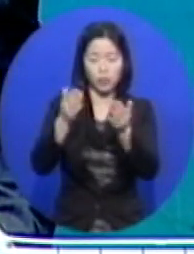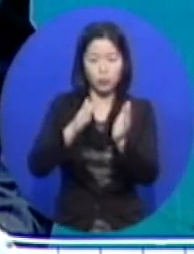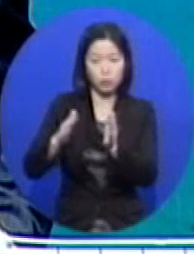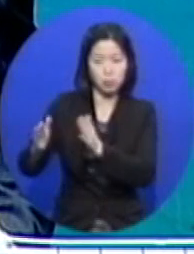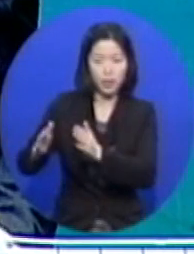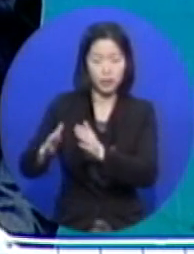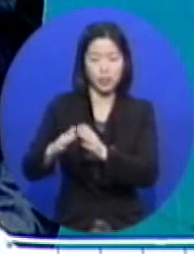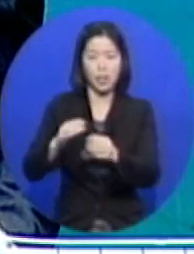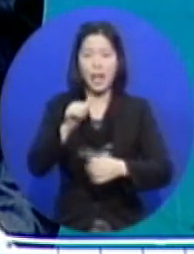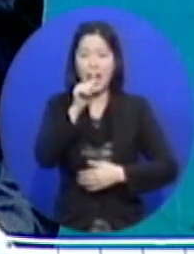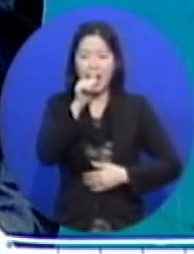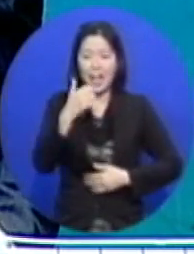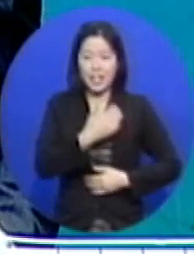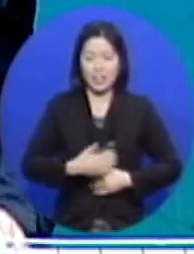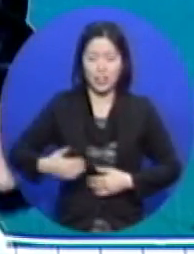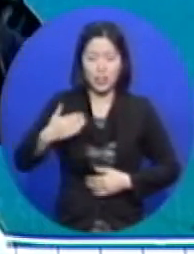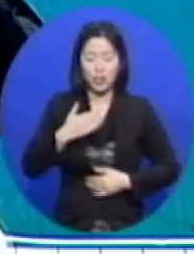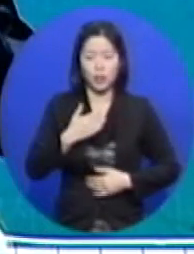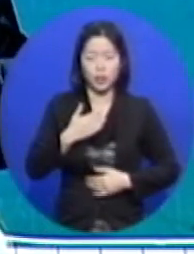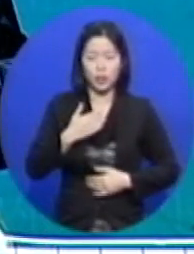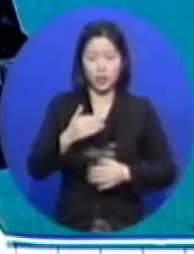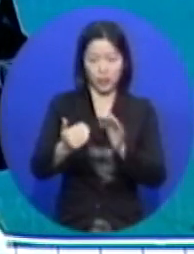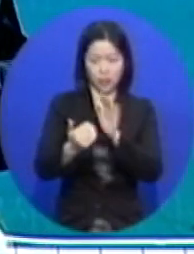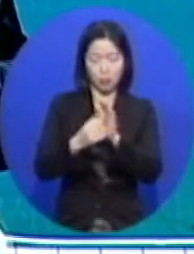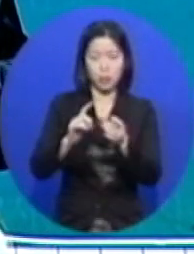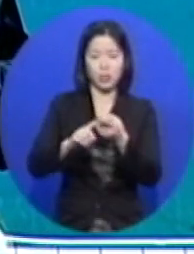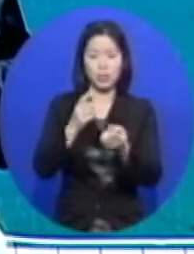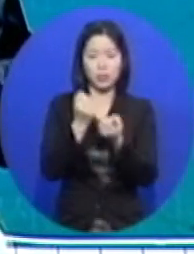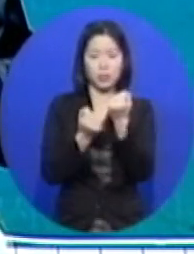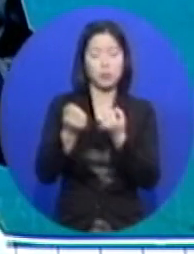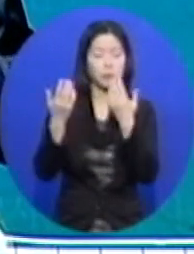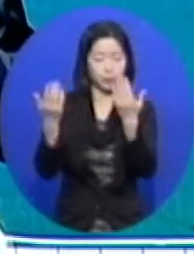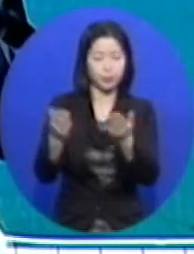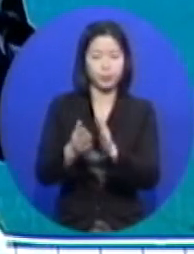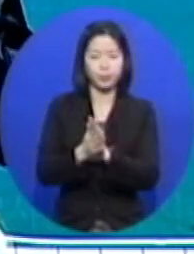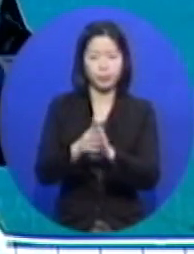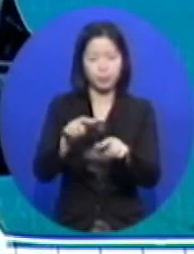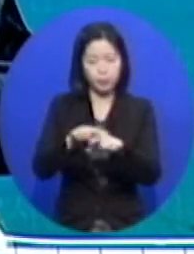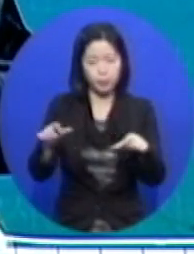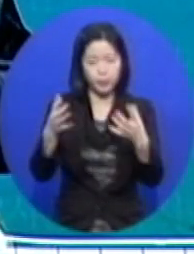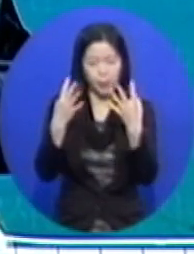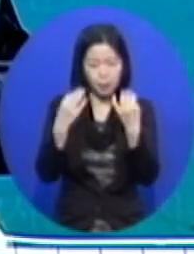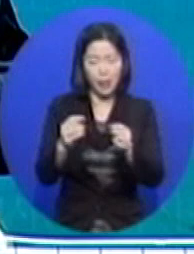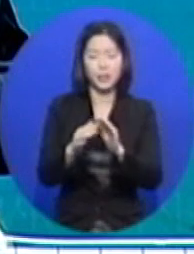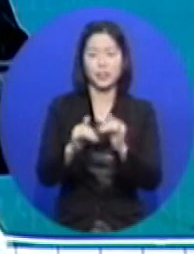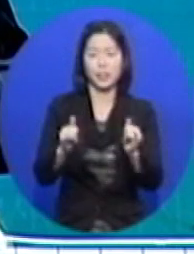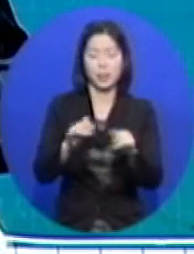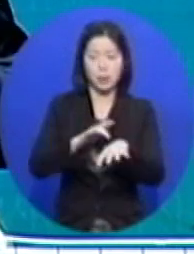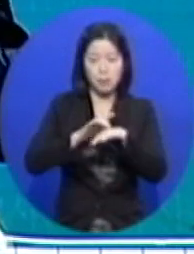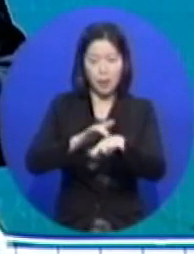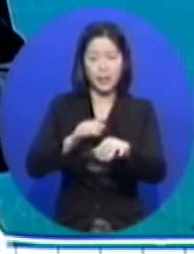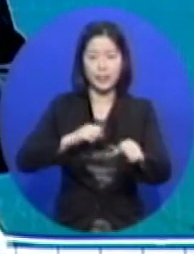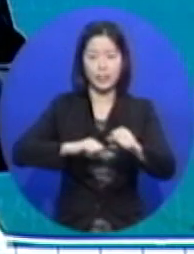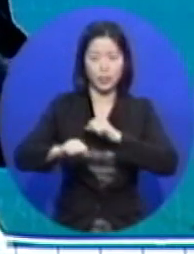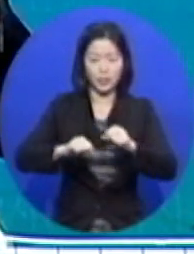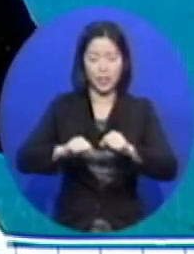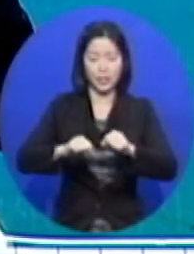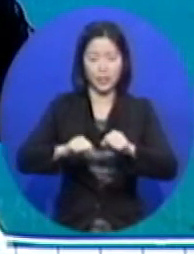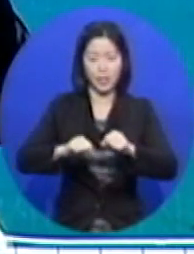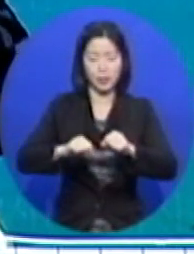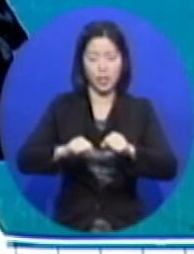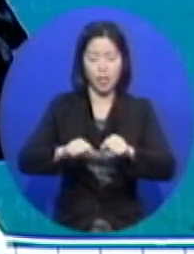드리려고 합니다 흔히 많은 사람들이 마귀가 역사 한다 그러면